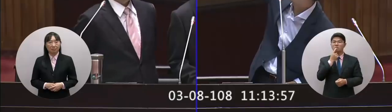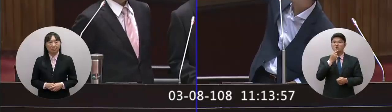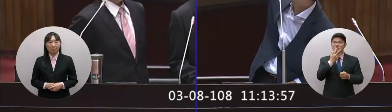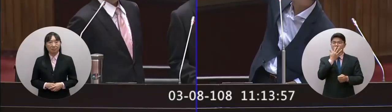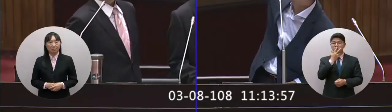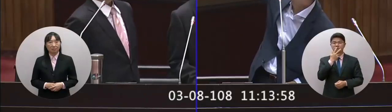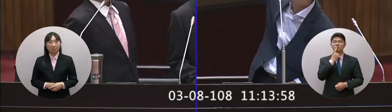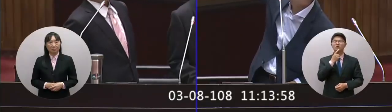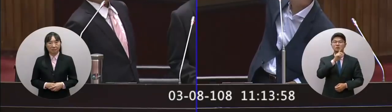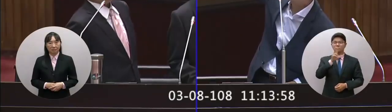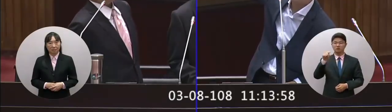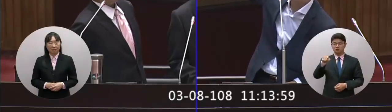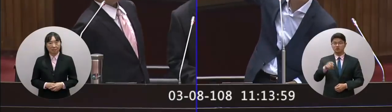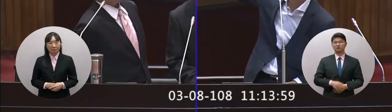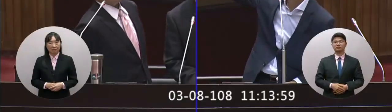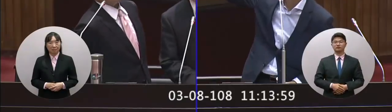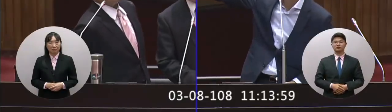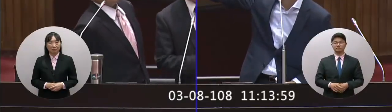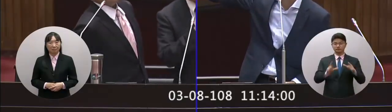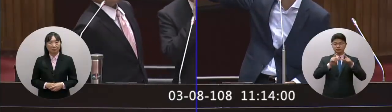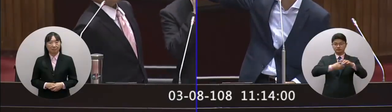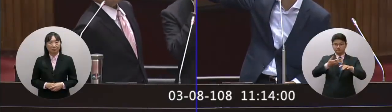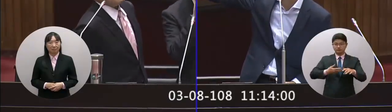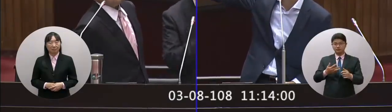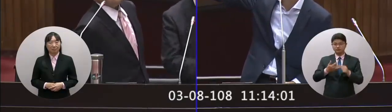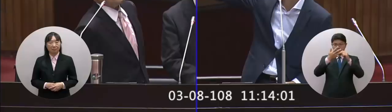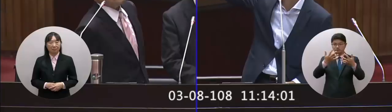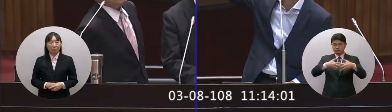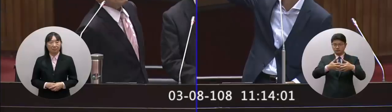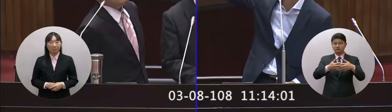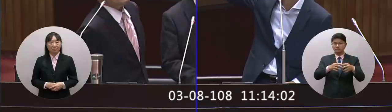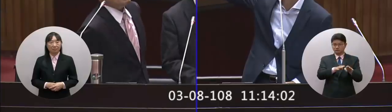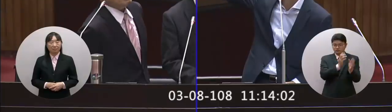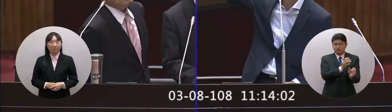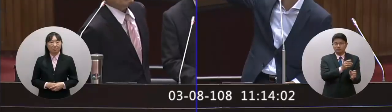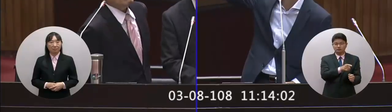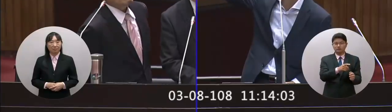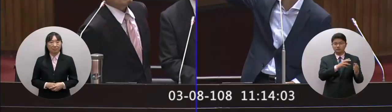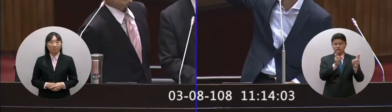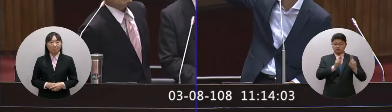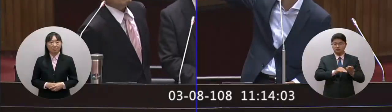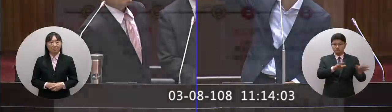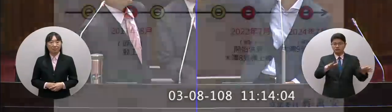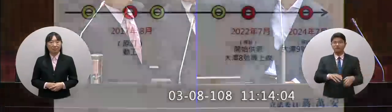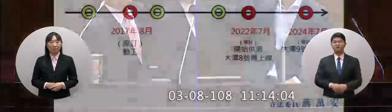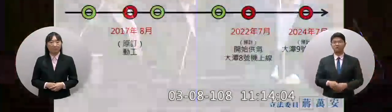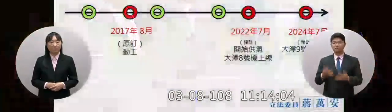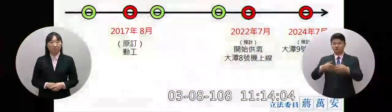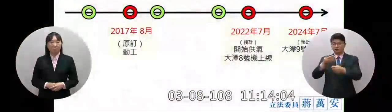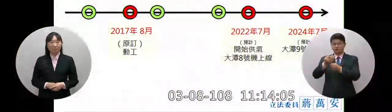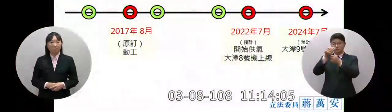的圈圈哦。大潭八号机可以上线供电，然后9号机组2024年供